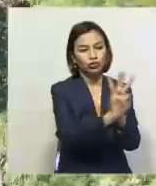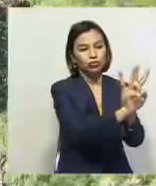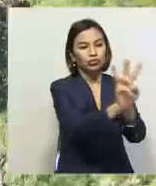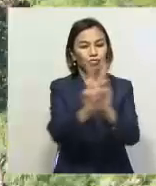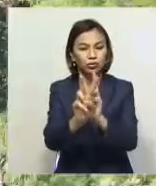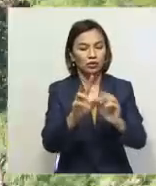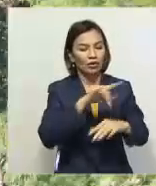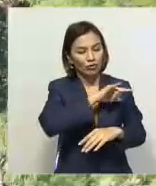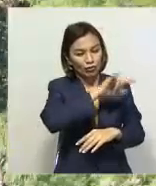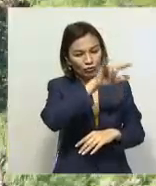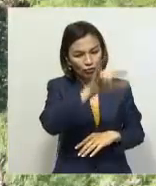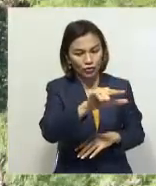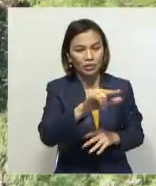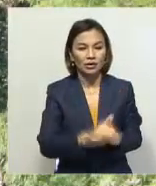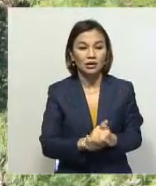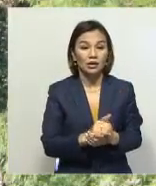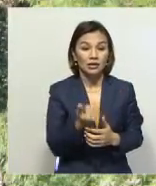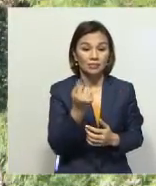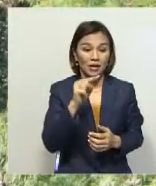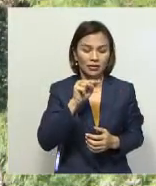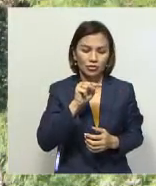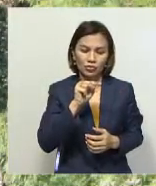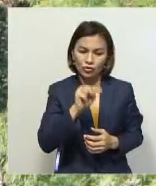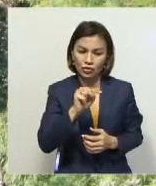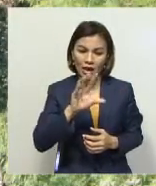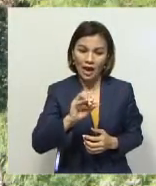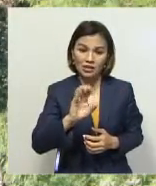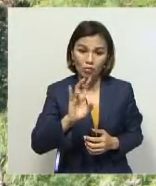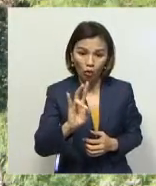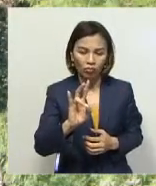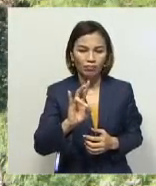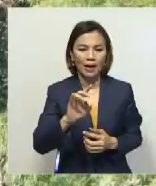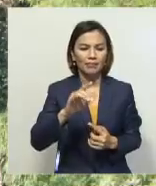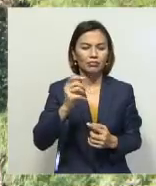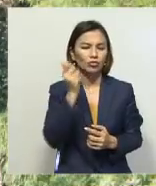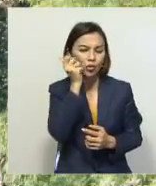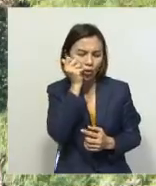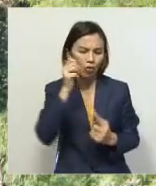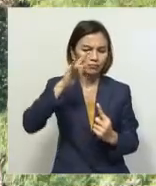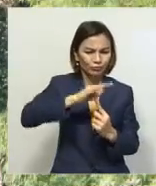เมื่อเวลาประมาณ10นาฬิกา56นาทีได้ขาดการติดต่อกับทางหอบังคับการบิน